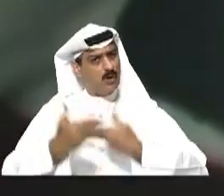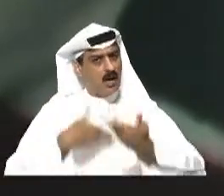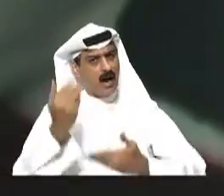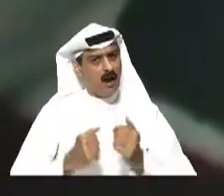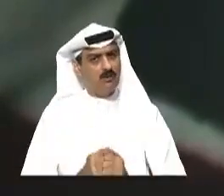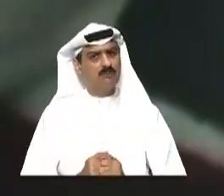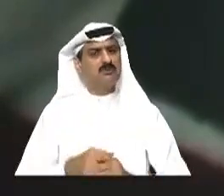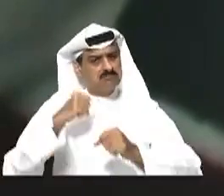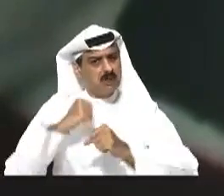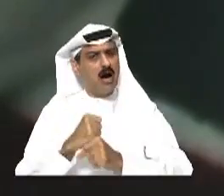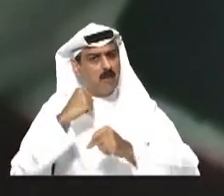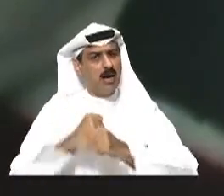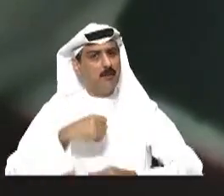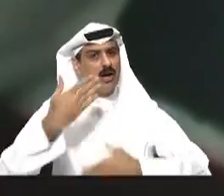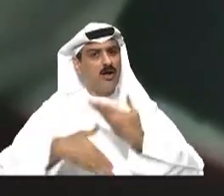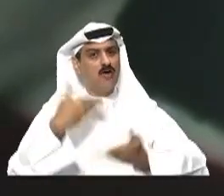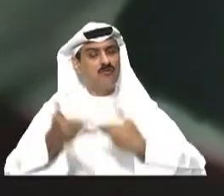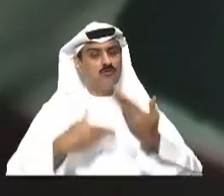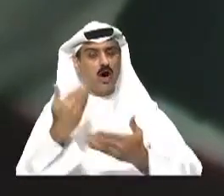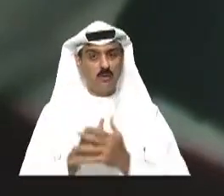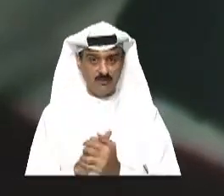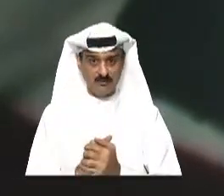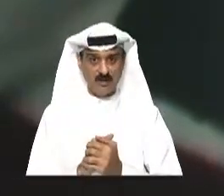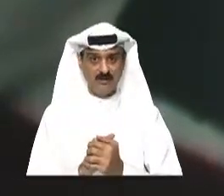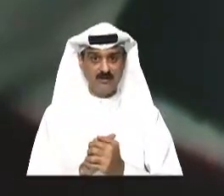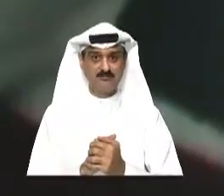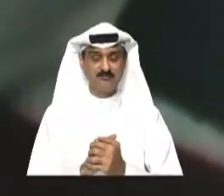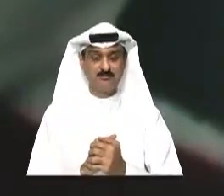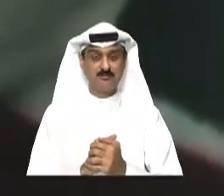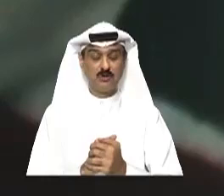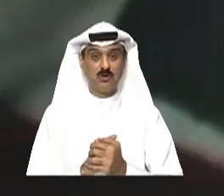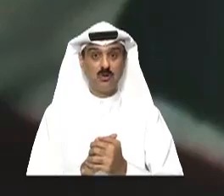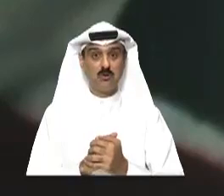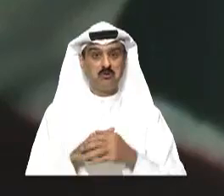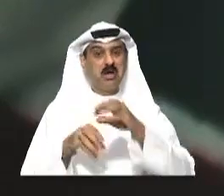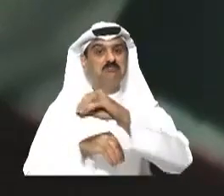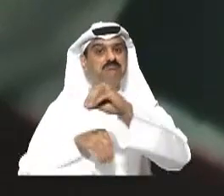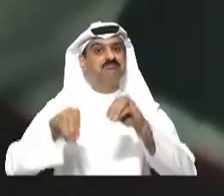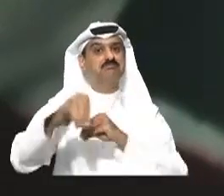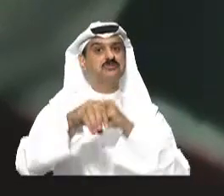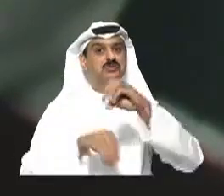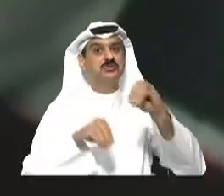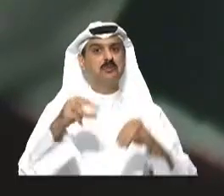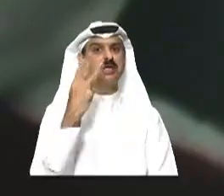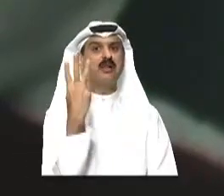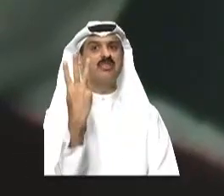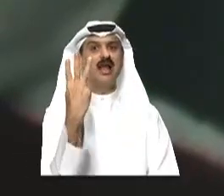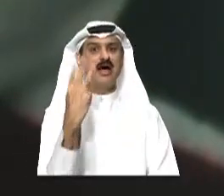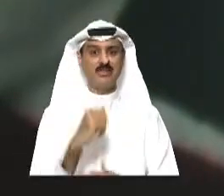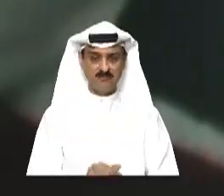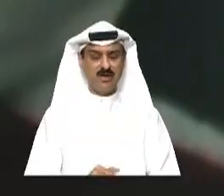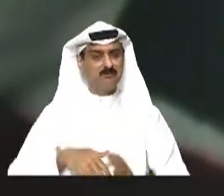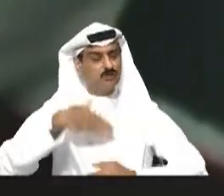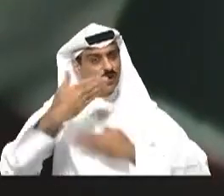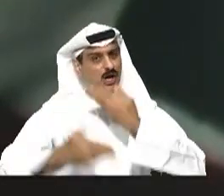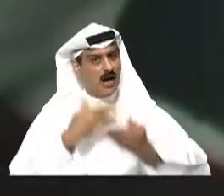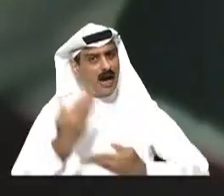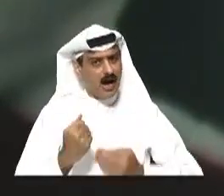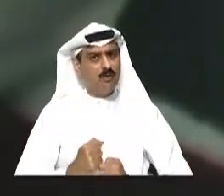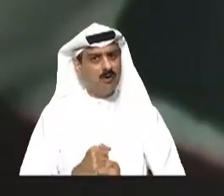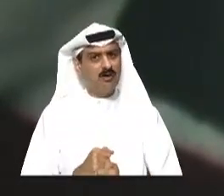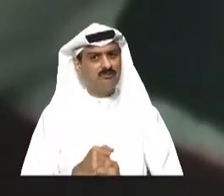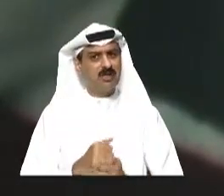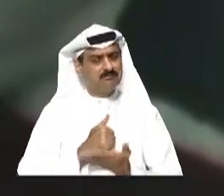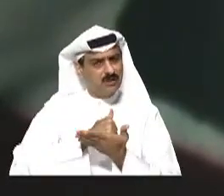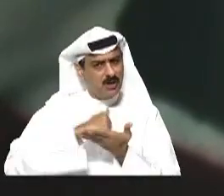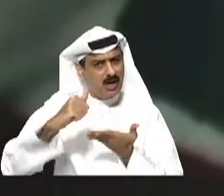كل ما لديه. وبالفعل سكالوني قدم ثلاث تبديلات في وقت واحد، ولكن حاول بكل الطرق دون أن